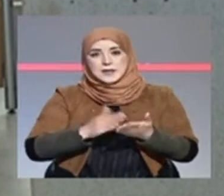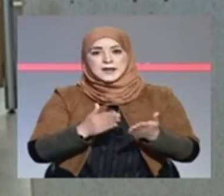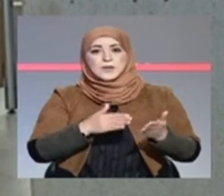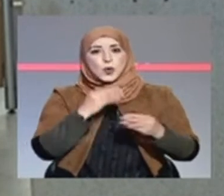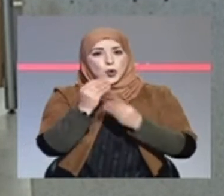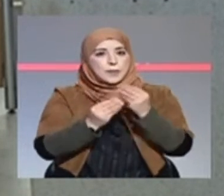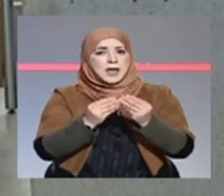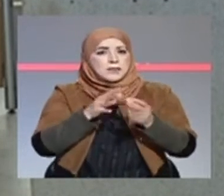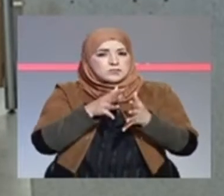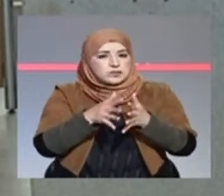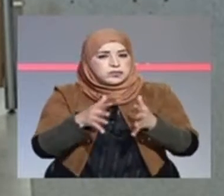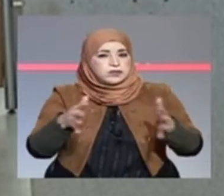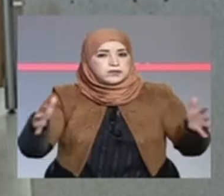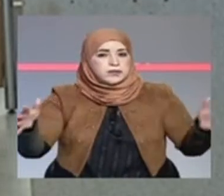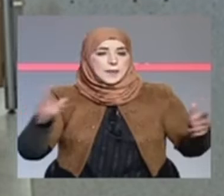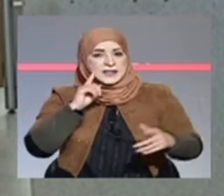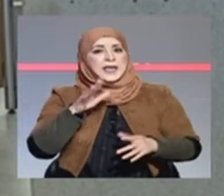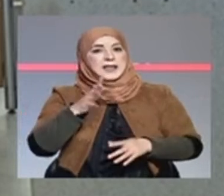لكن